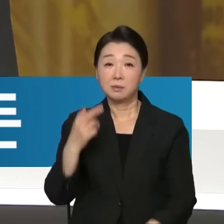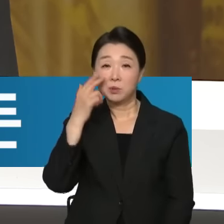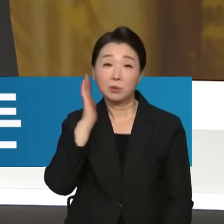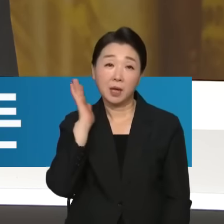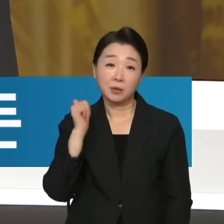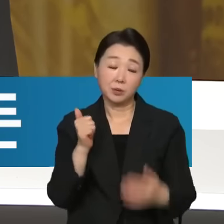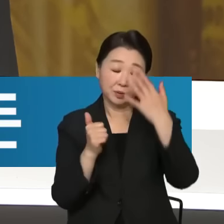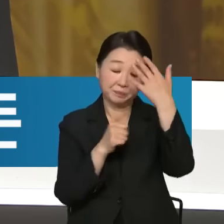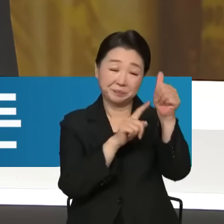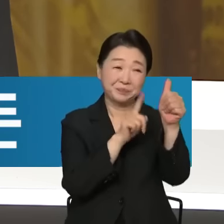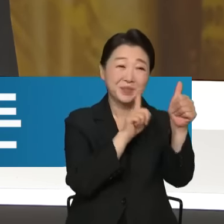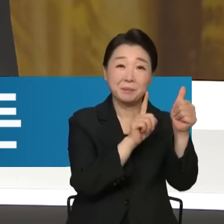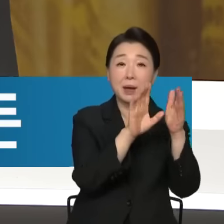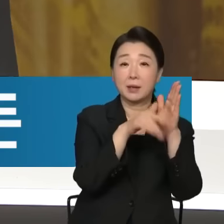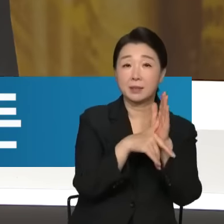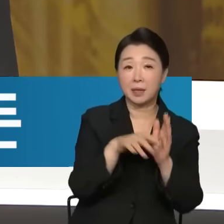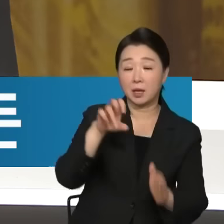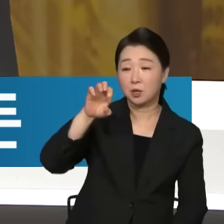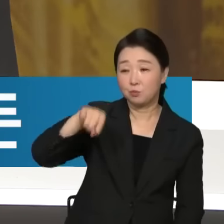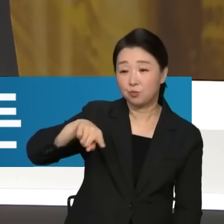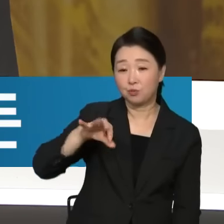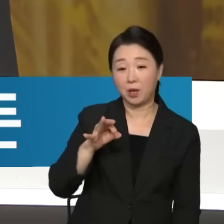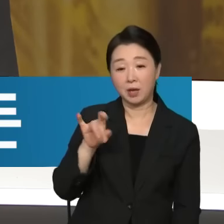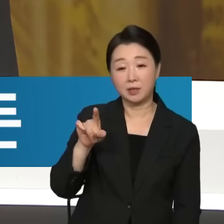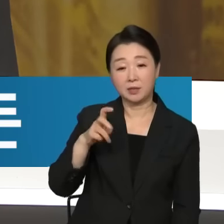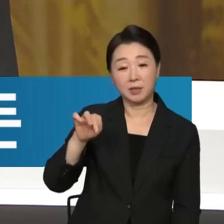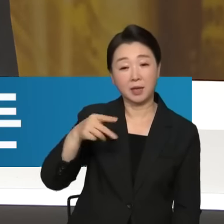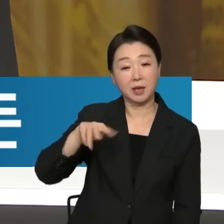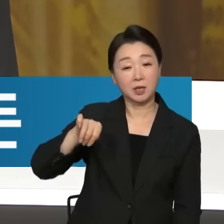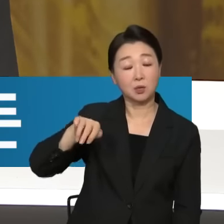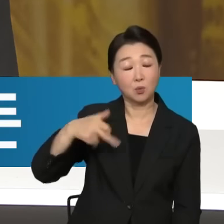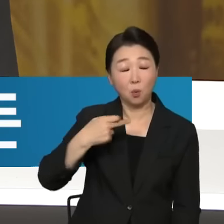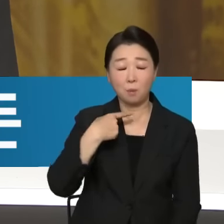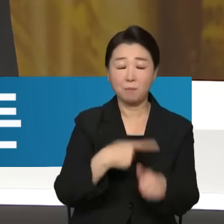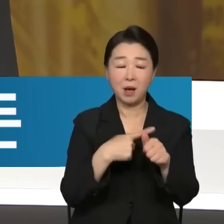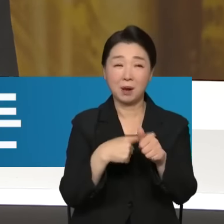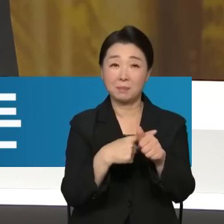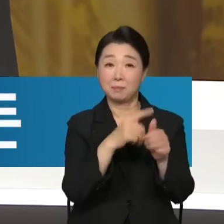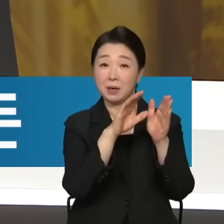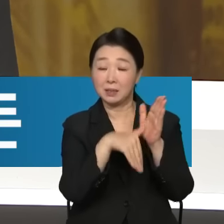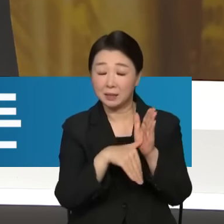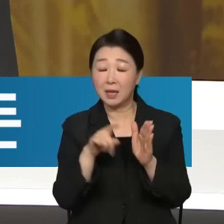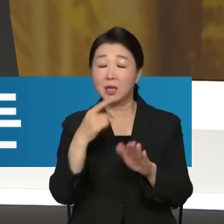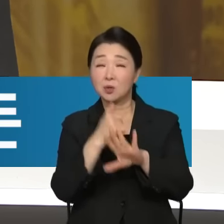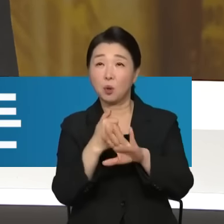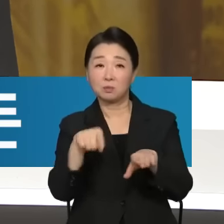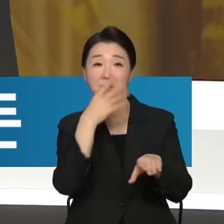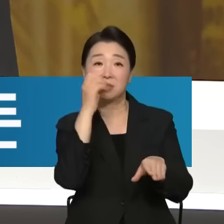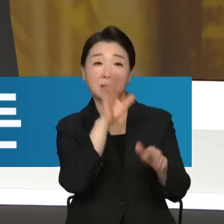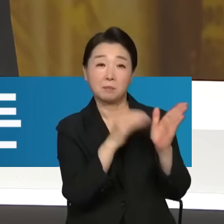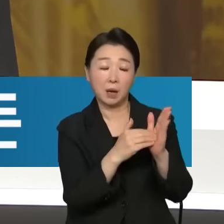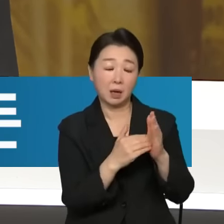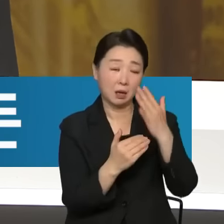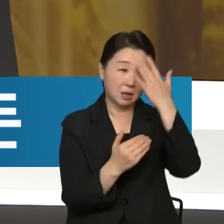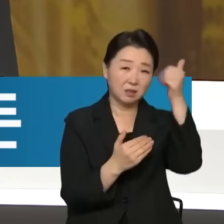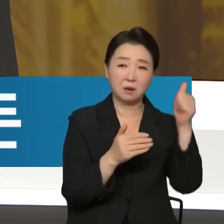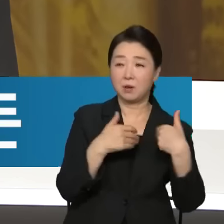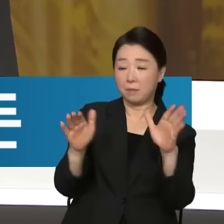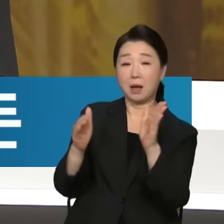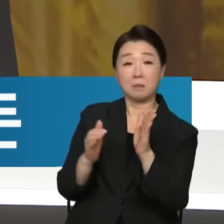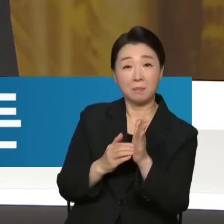푸에르토리코는 쓰레기 섬이라는 막말을 비판하는 과정에서 그런 언급이 나온 건데 트럼프가 곧바로 역공을 펼치면서 코앞에